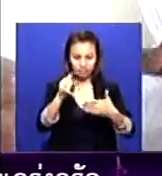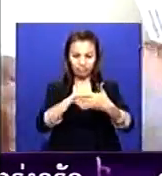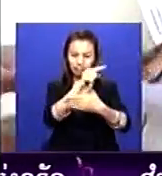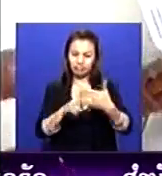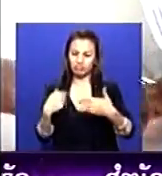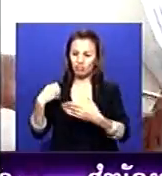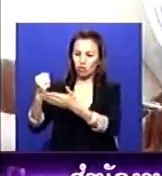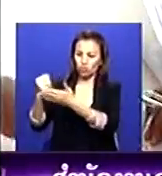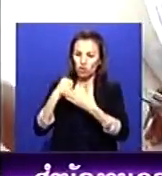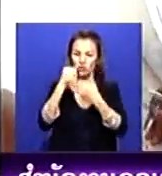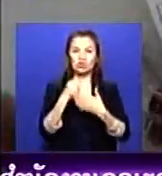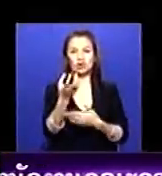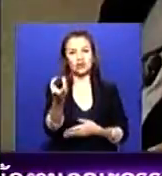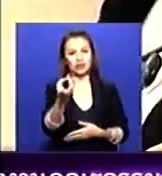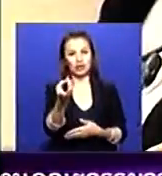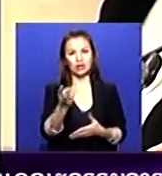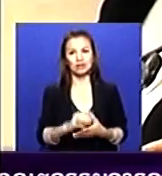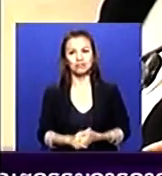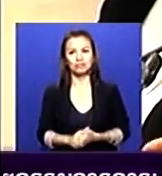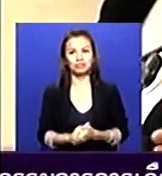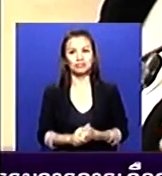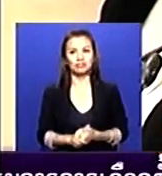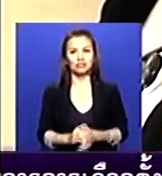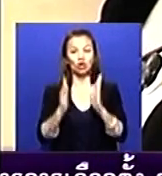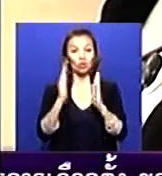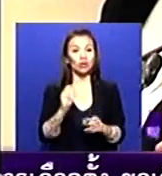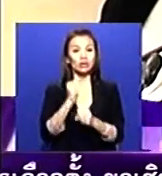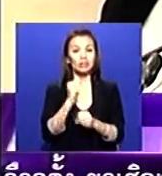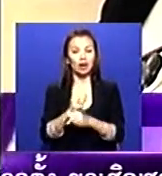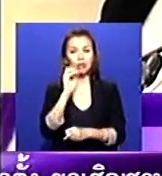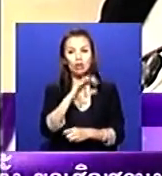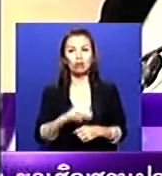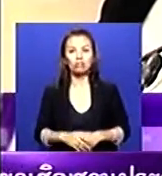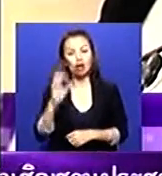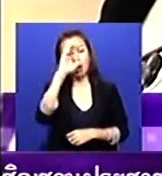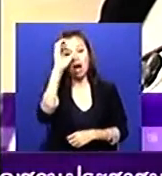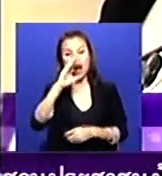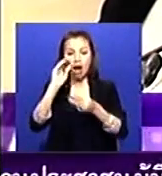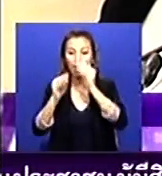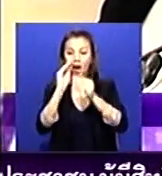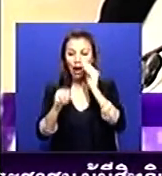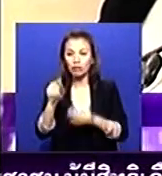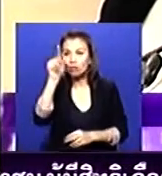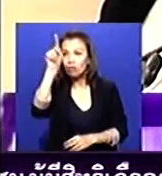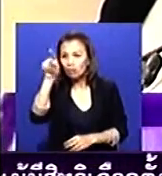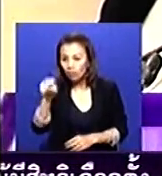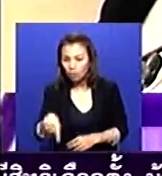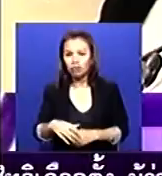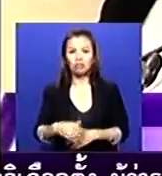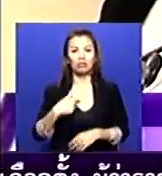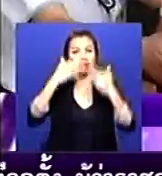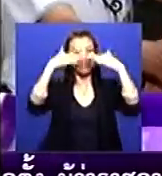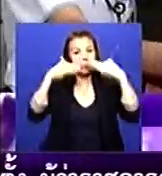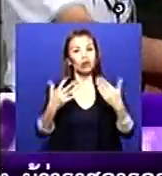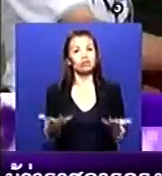น้อย เจ้าหน้าที่มักจะบอกว่าเออคุณไปหาว่าคุณไปหาเลขที่คุณมาก่อนจริงๆที่ดิฉันมองไม่เห็นเป็นหรอก